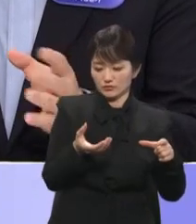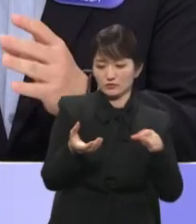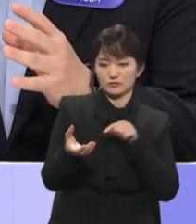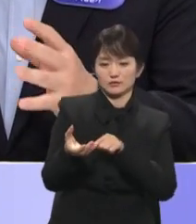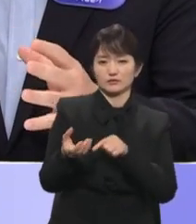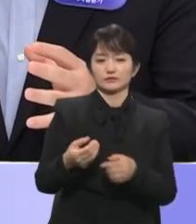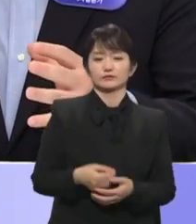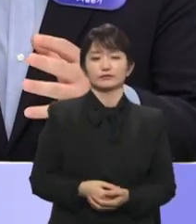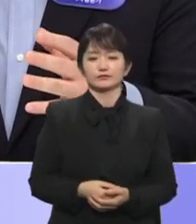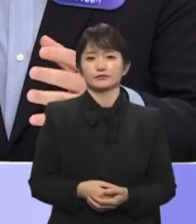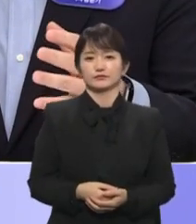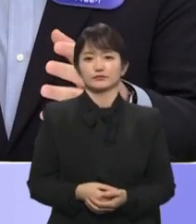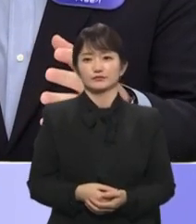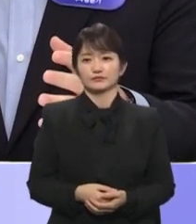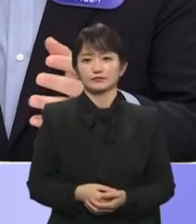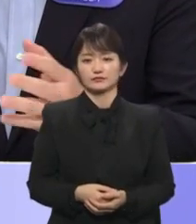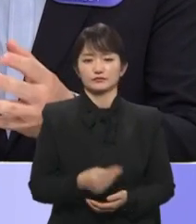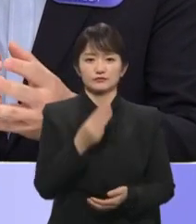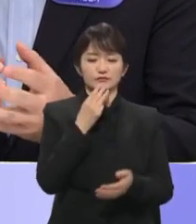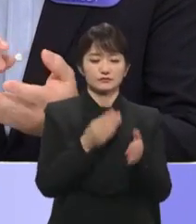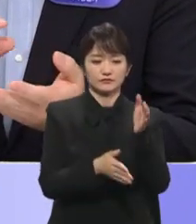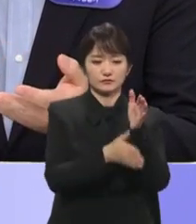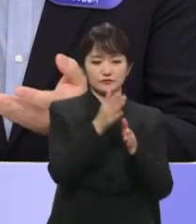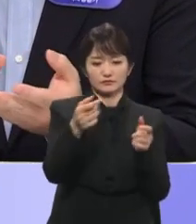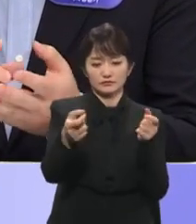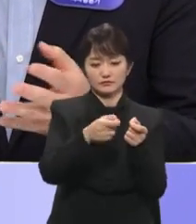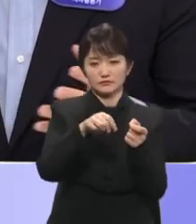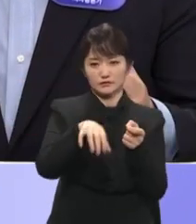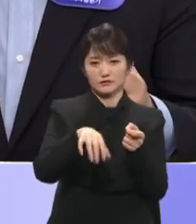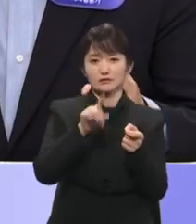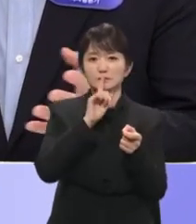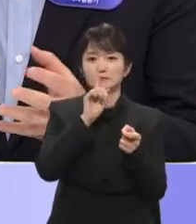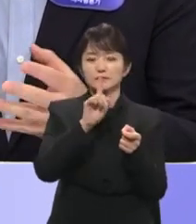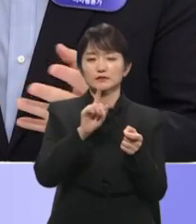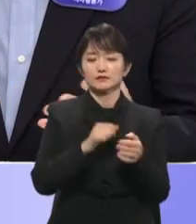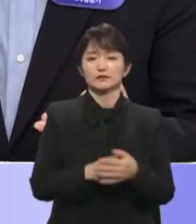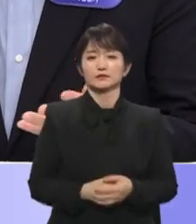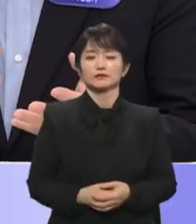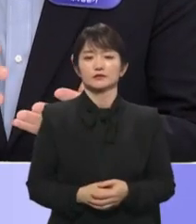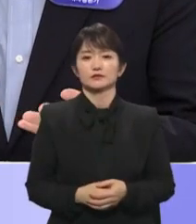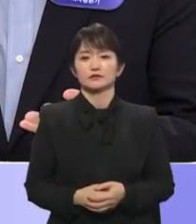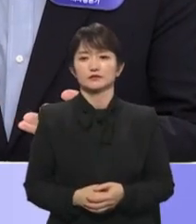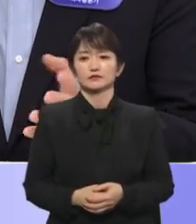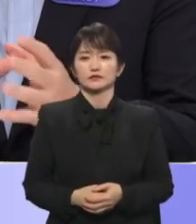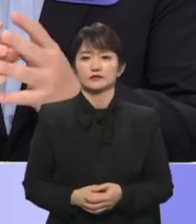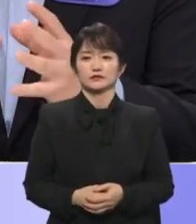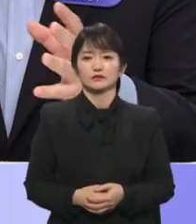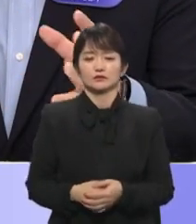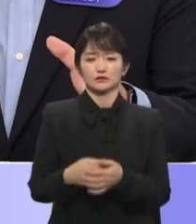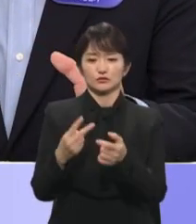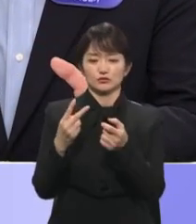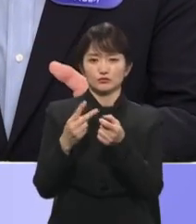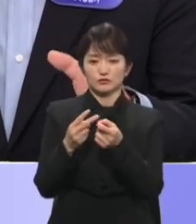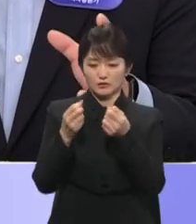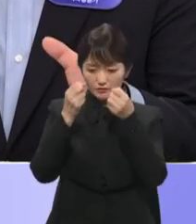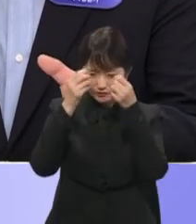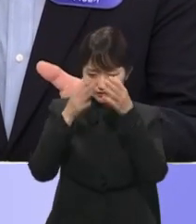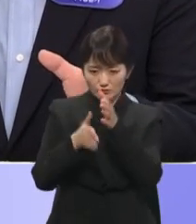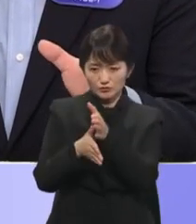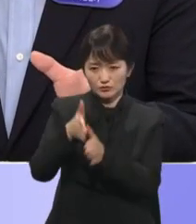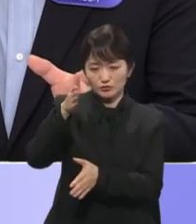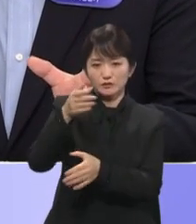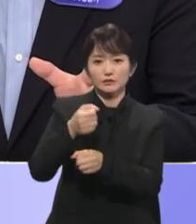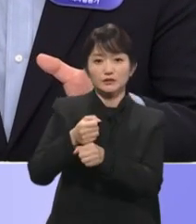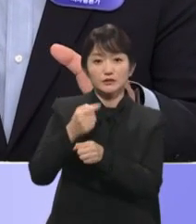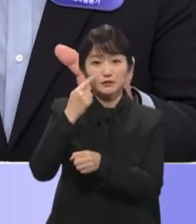지역에 다 이런 얘기를 한번 해 가지고네 오늘 동아일보는 뉴타운 선거제 2의 뉴타운 선거 한번 해보자라고 하던데 이런 분위기 만들어가지고 거기에